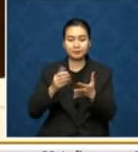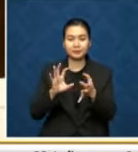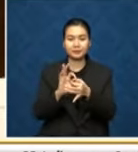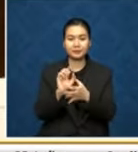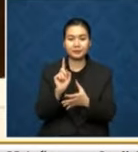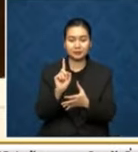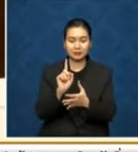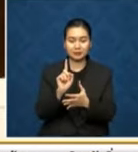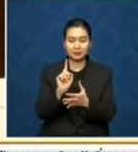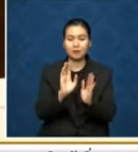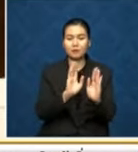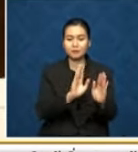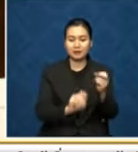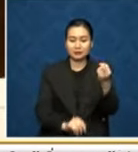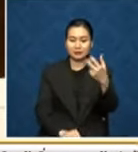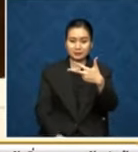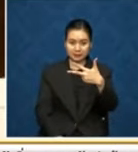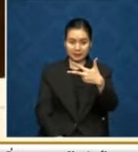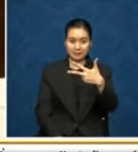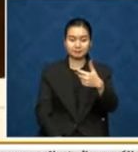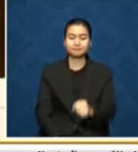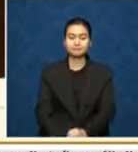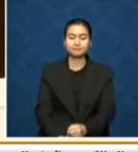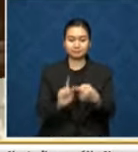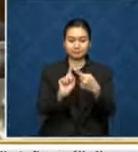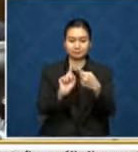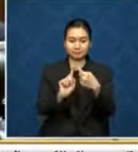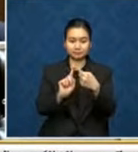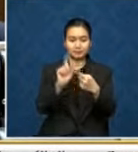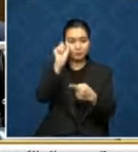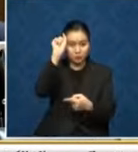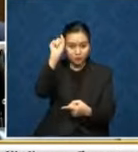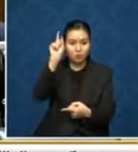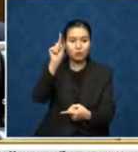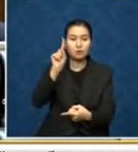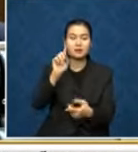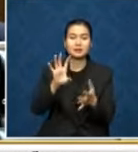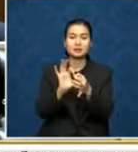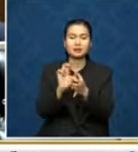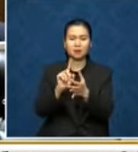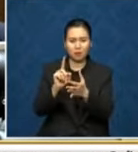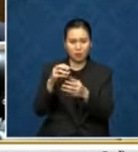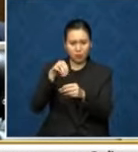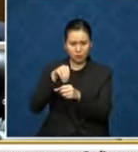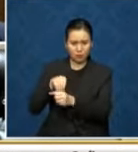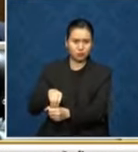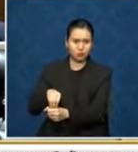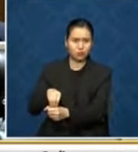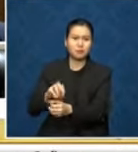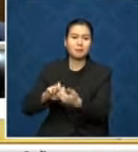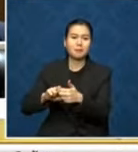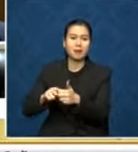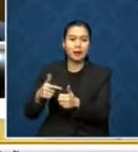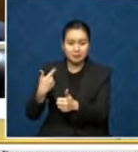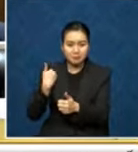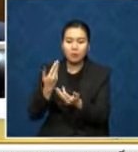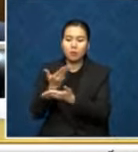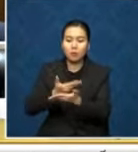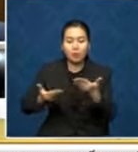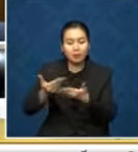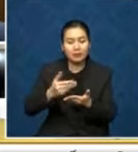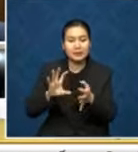านประธานไป3เรื่องครับเรื่องแรกก็คงจะเป็นปัญหาเร่งด่วนนะครับแล้วก็เป็นปัญหาเรื้อรังแล้วก็ได้พูดคุยกันเมื่อวาน